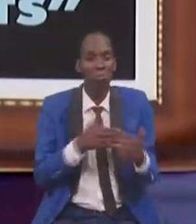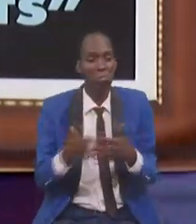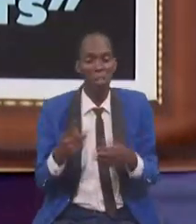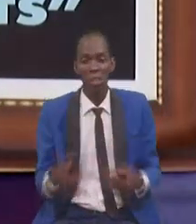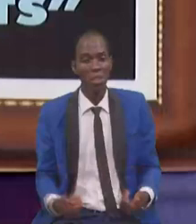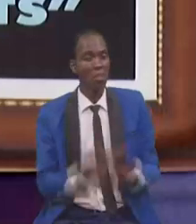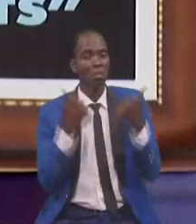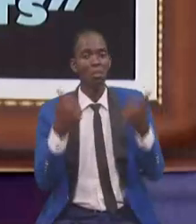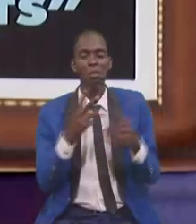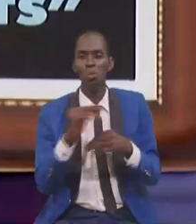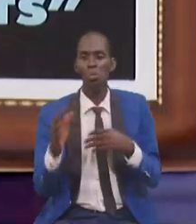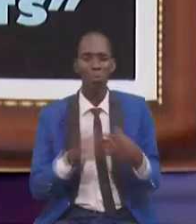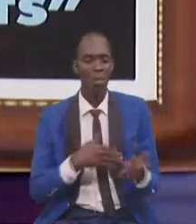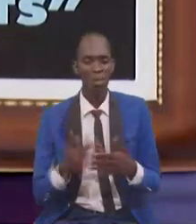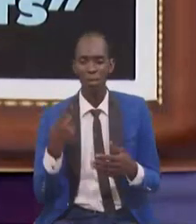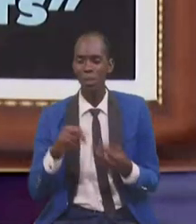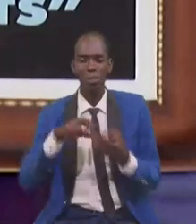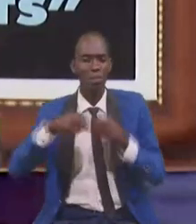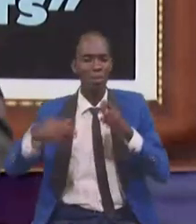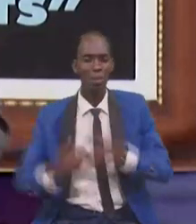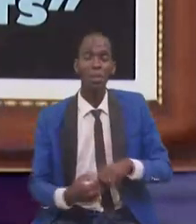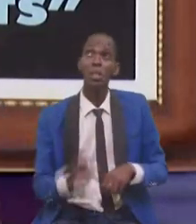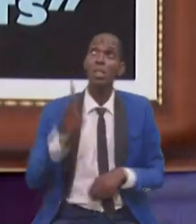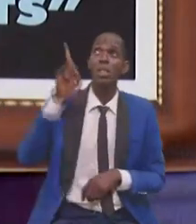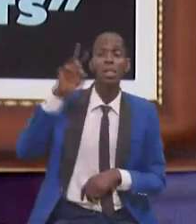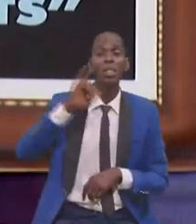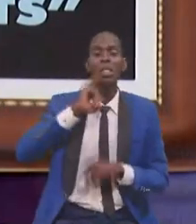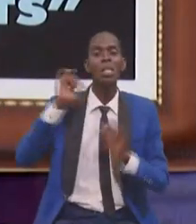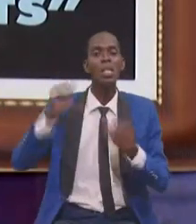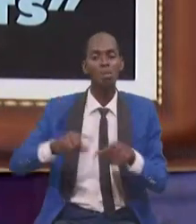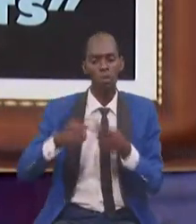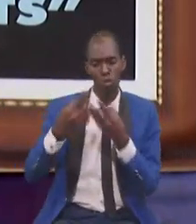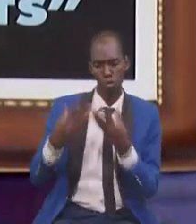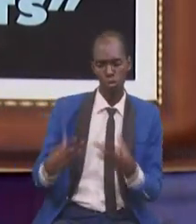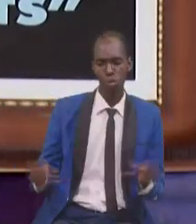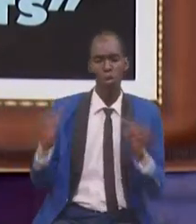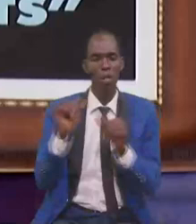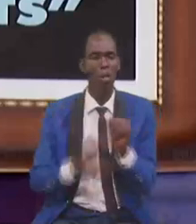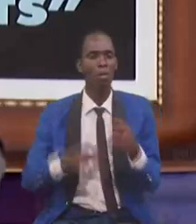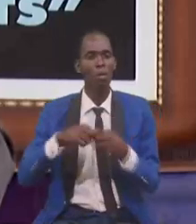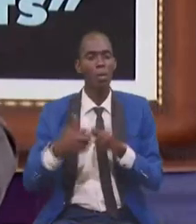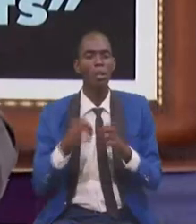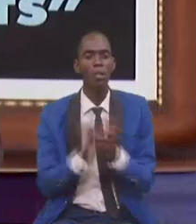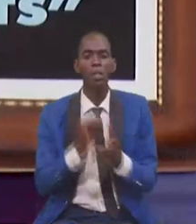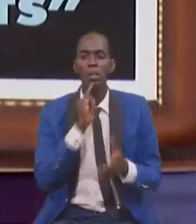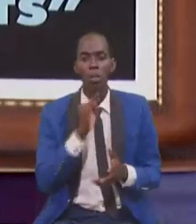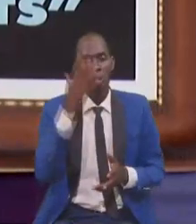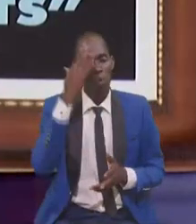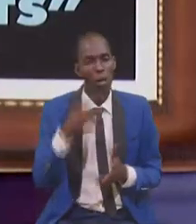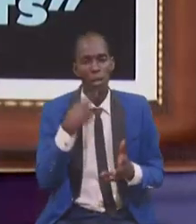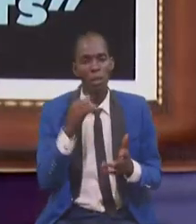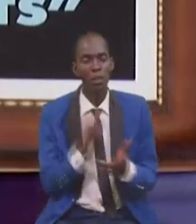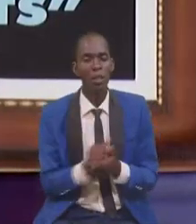défi, quel que soit le mal, il est en mesure de résoudre tout problème. C'est pourquoi il